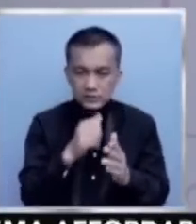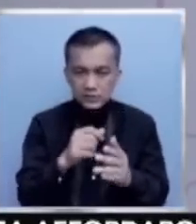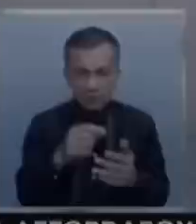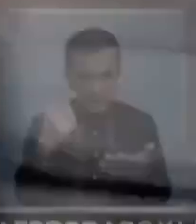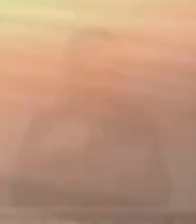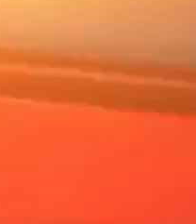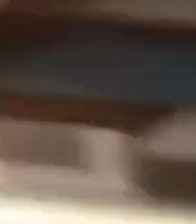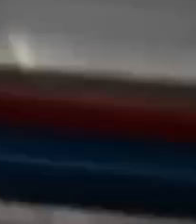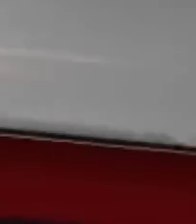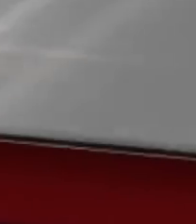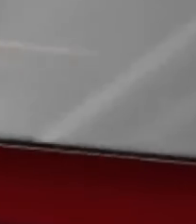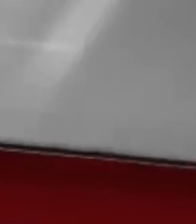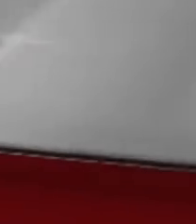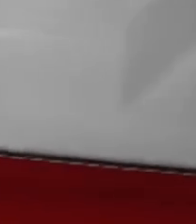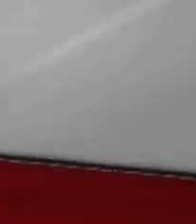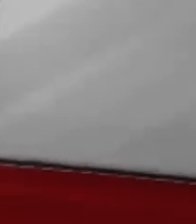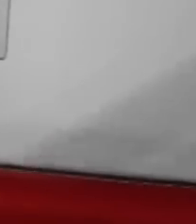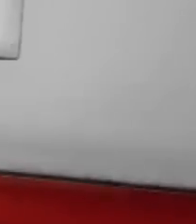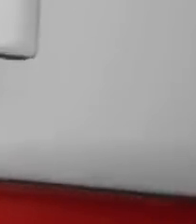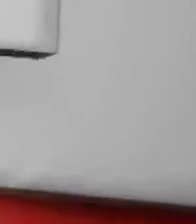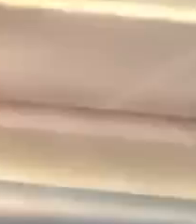na pagtutok ni Oscar Oiga.